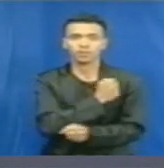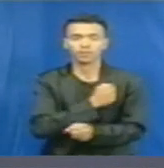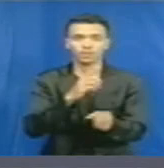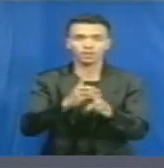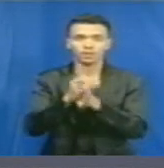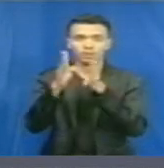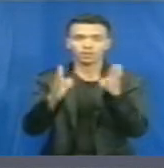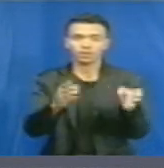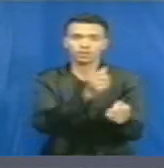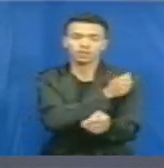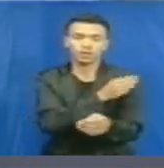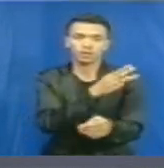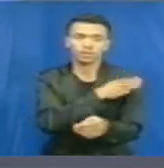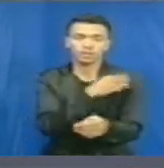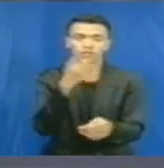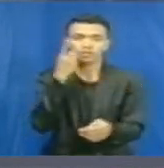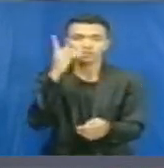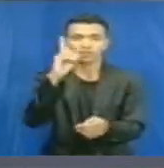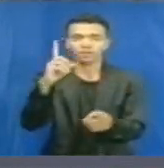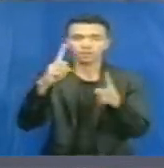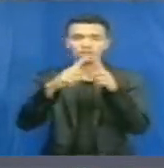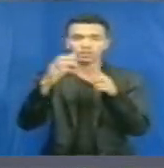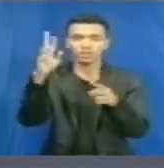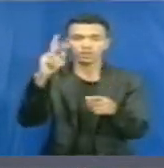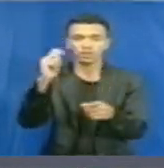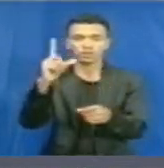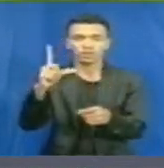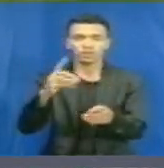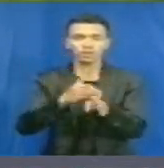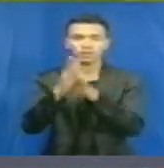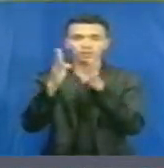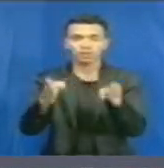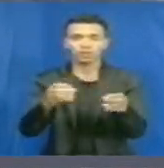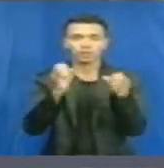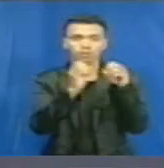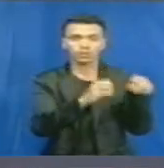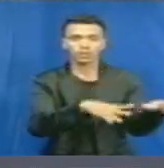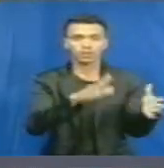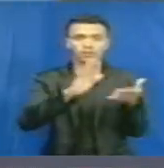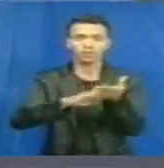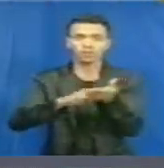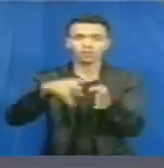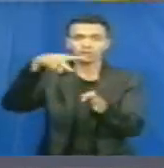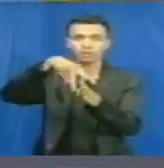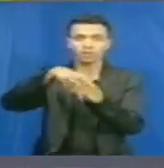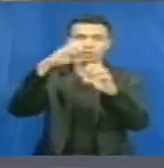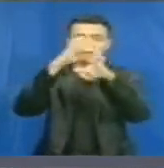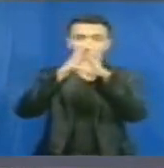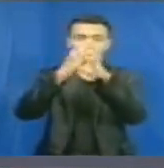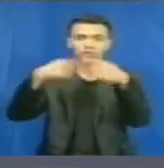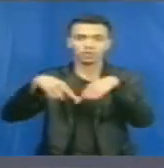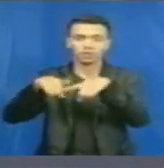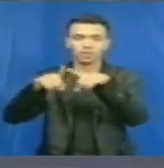diretur HMDTL, fonia deklarasi mba IFTTL, dirijen tini khusus kela sekolah ini. Kondisi saya kereta, fila ba edifisio,